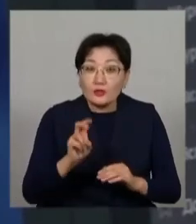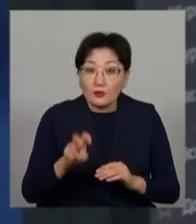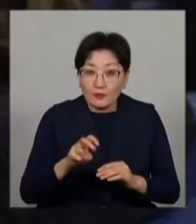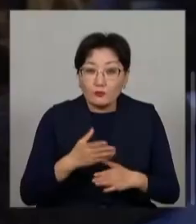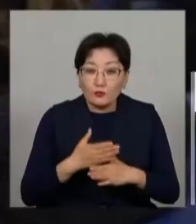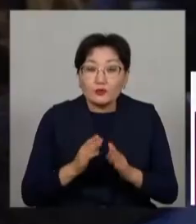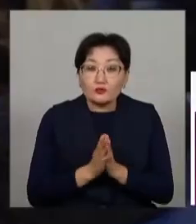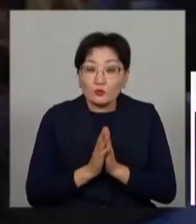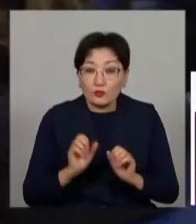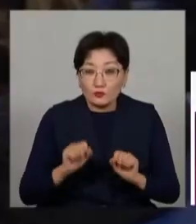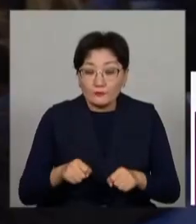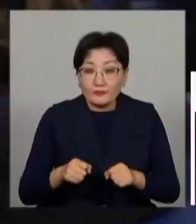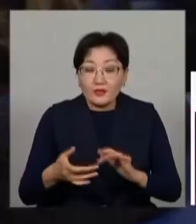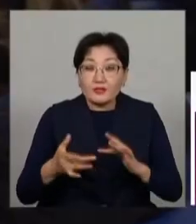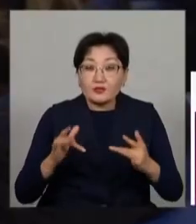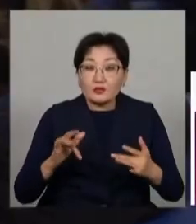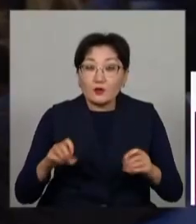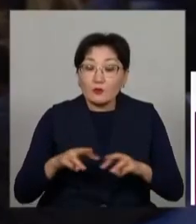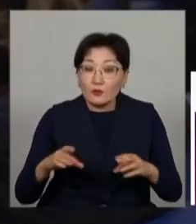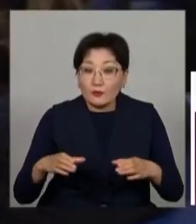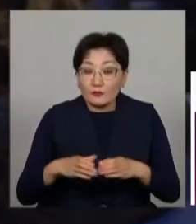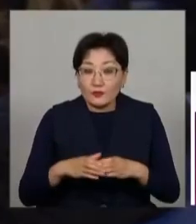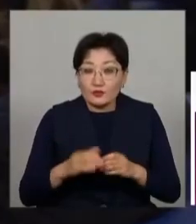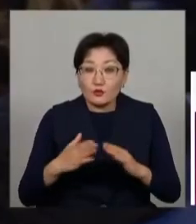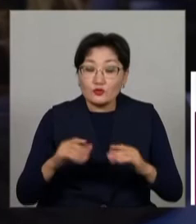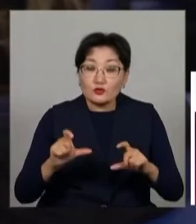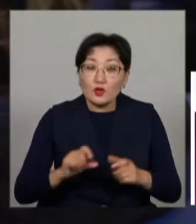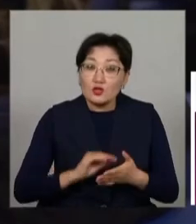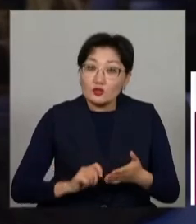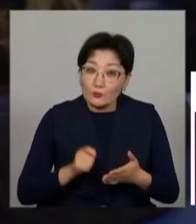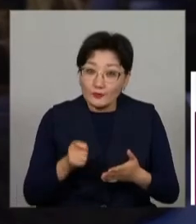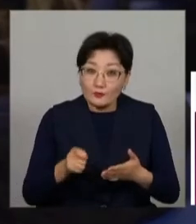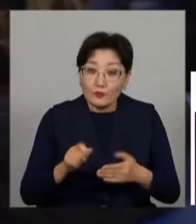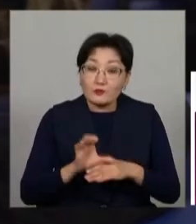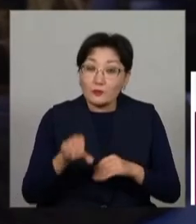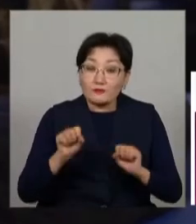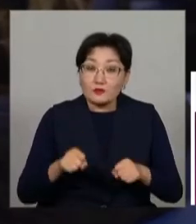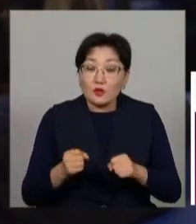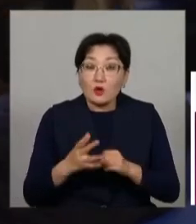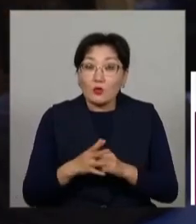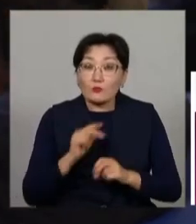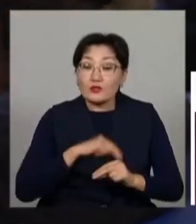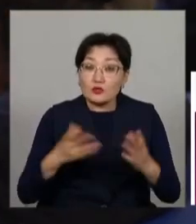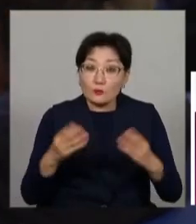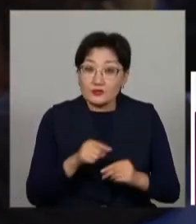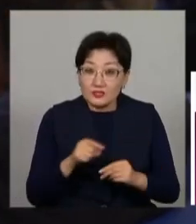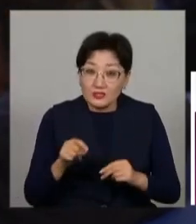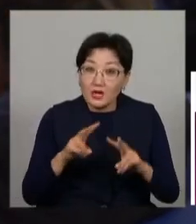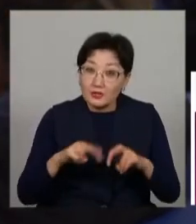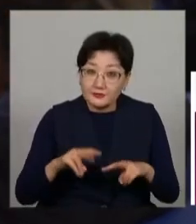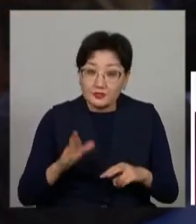жүгіне алады. Электрондық үкіметпен үйінде отырып өтініш беріледі, ол өтініш 15 жұмыс күні арасында